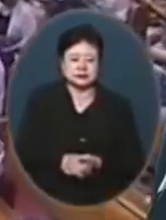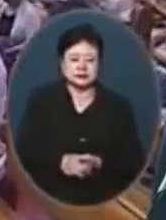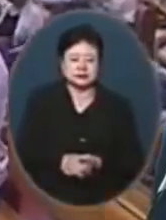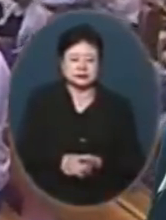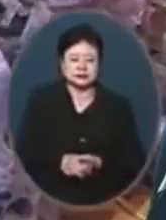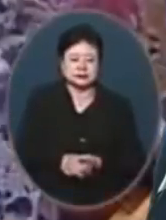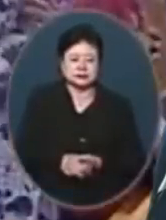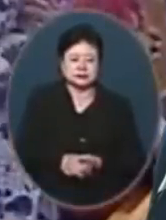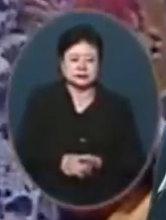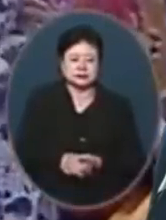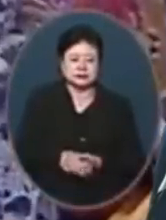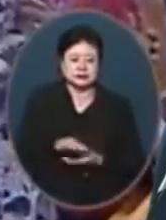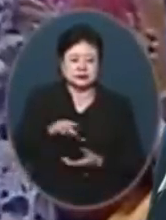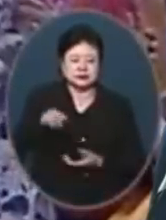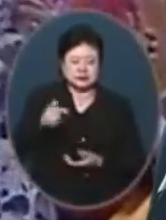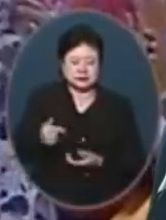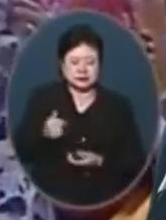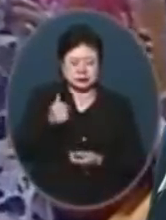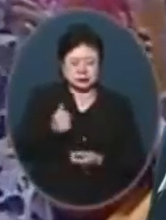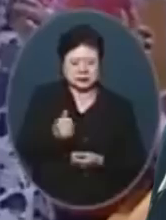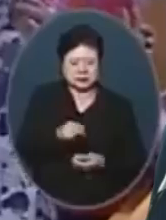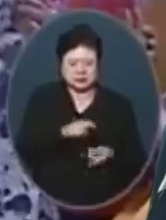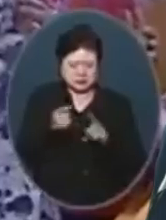진장이 나쁜 사람을 고쳐주셨습니다.